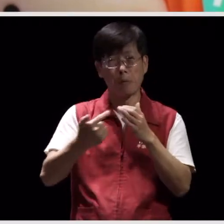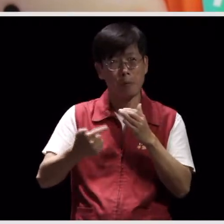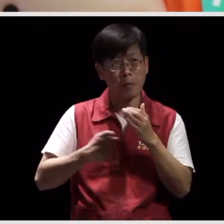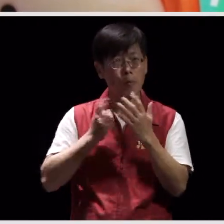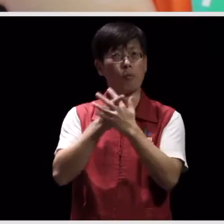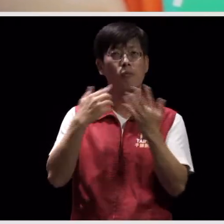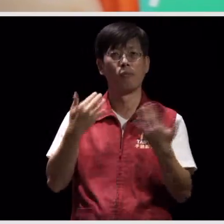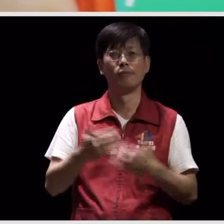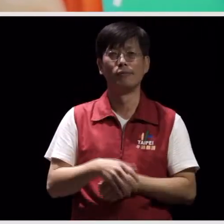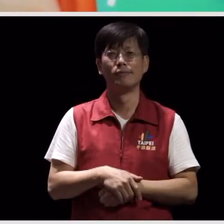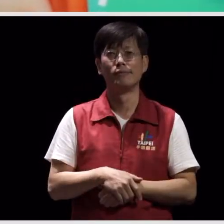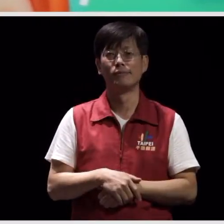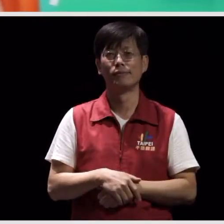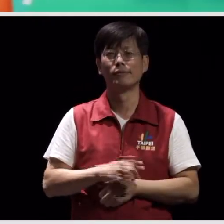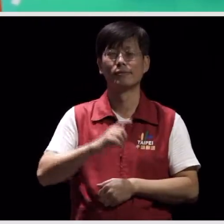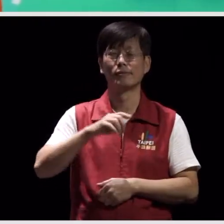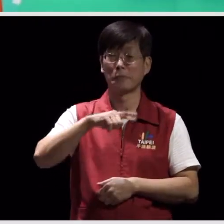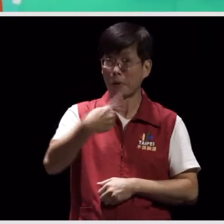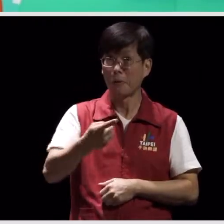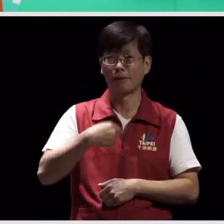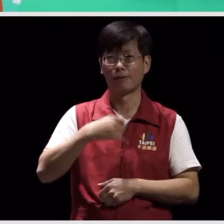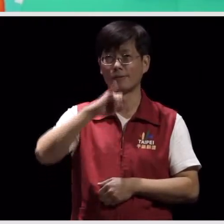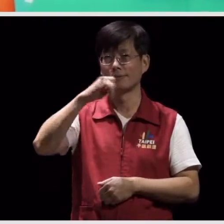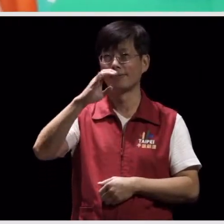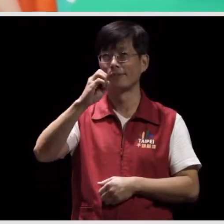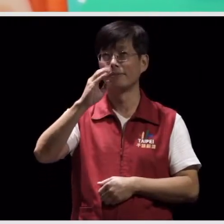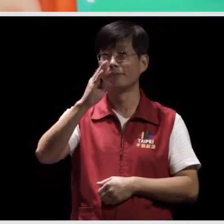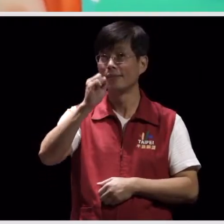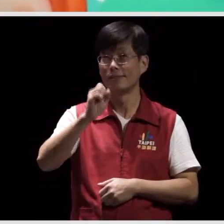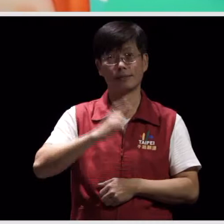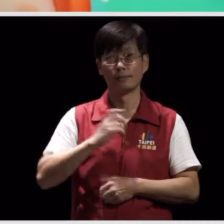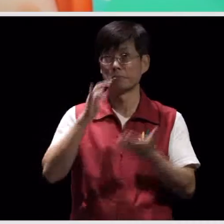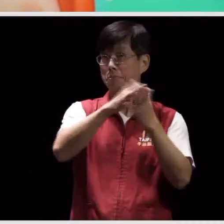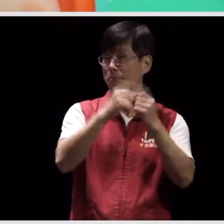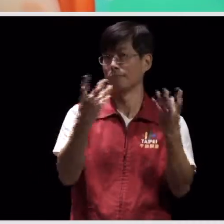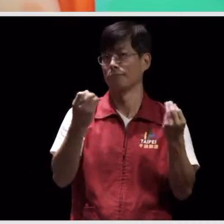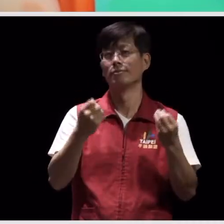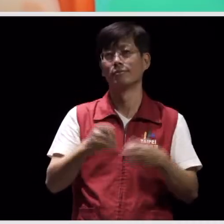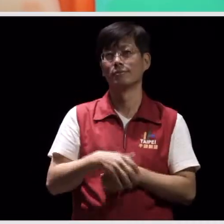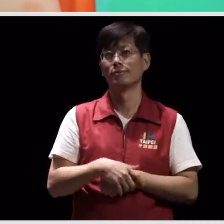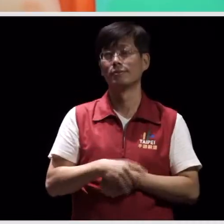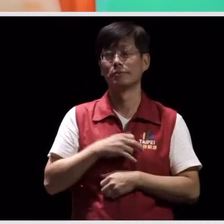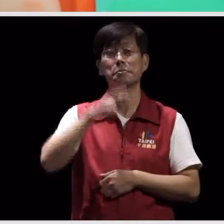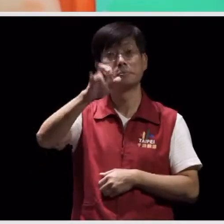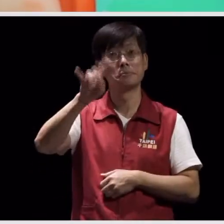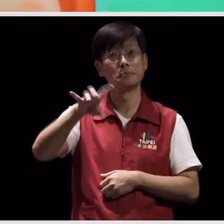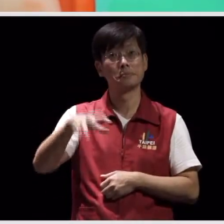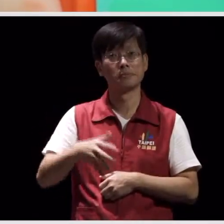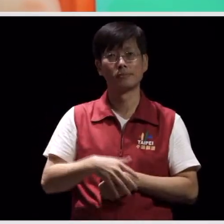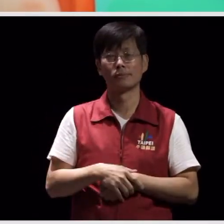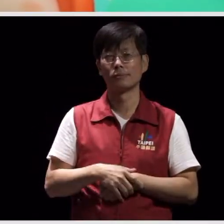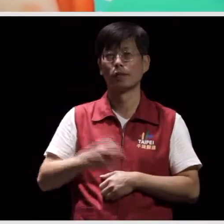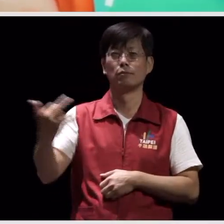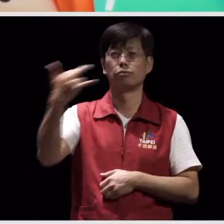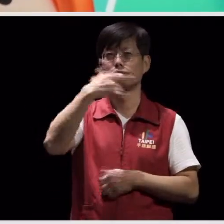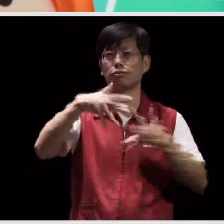读的。后来贾博士做了什么事？他没有飞去日本，他又买了一张机票去哪一边？飞回家